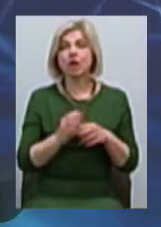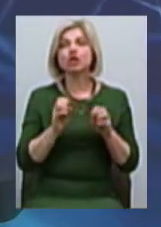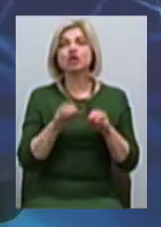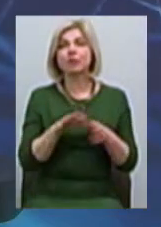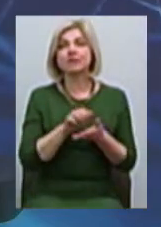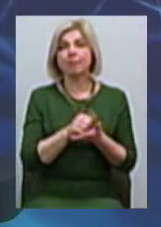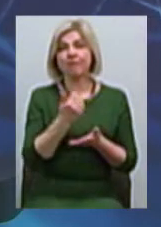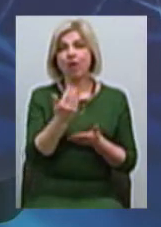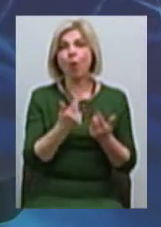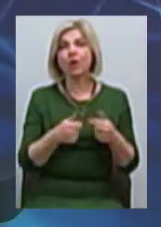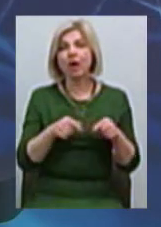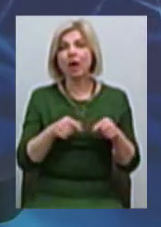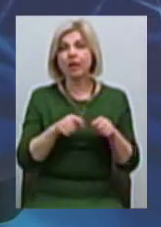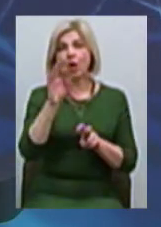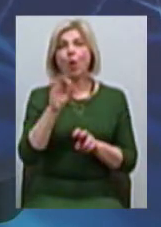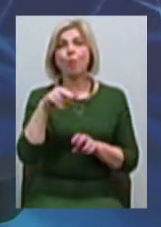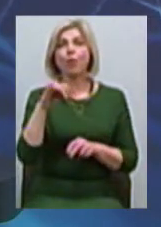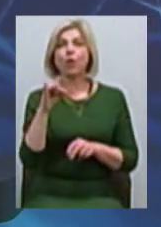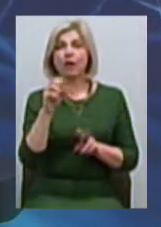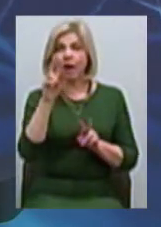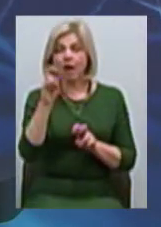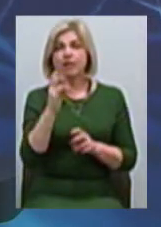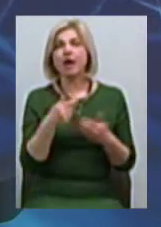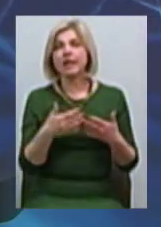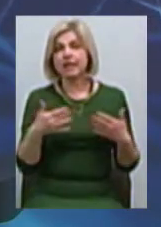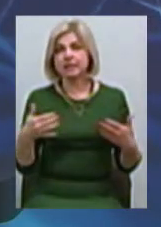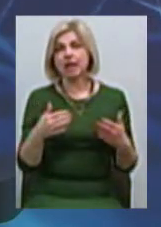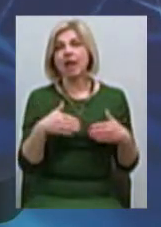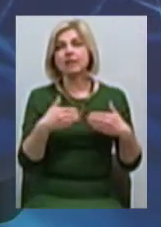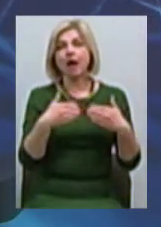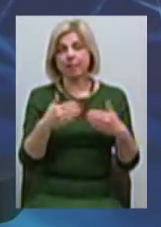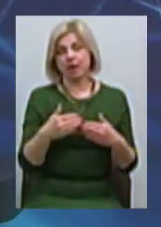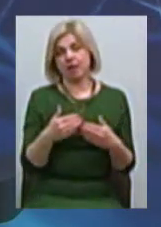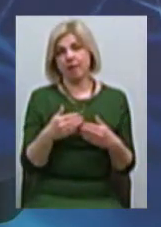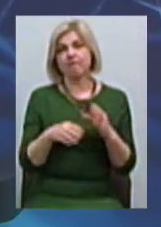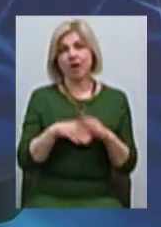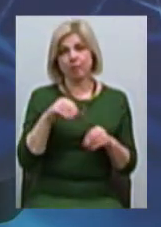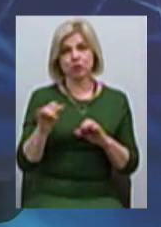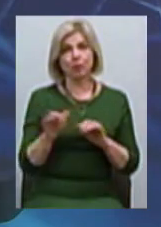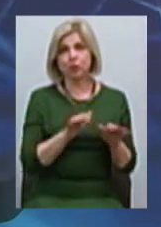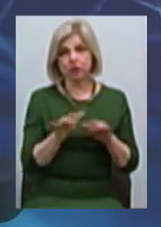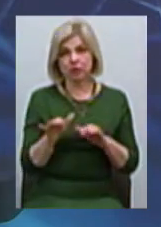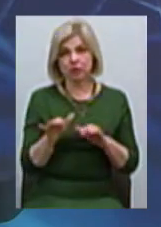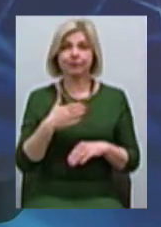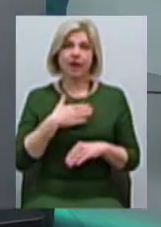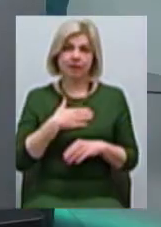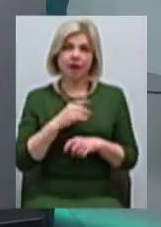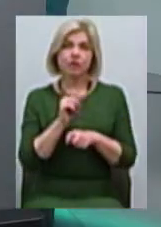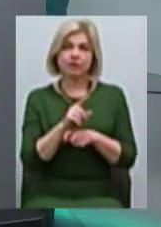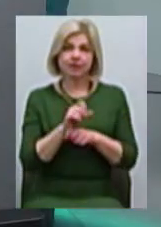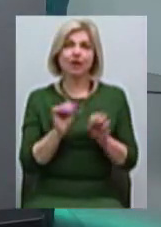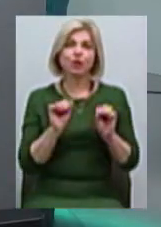ваша організація опори на різних етапах виборчого процесу? Ну, наша задача, її можна розділити